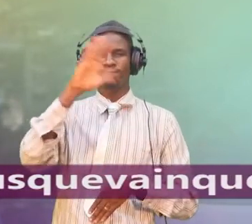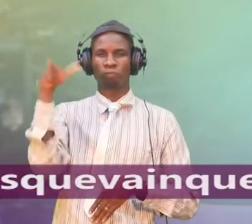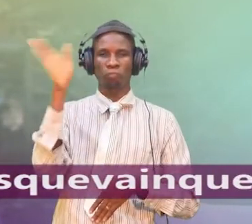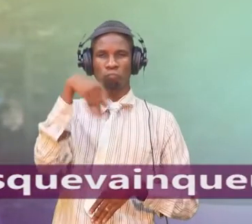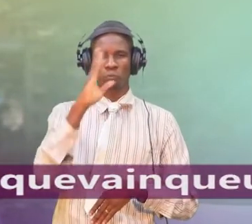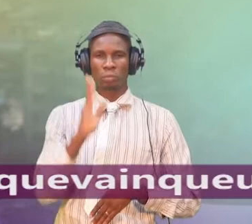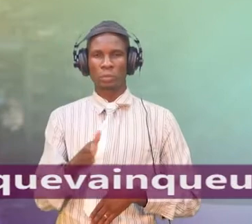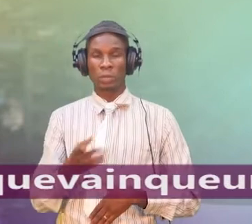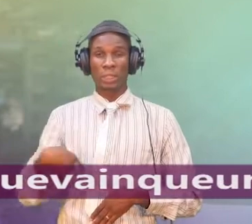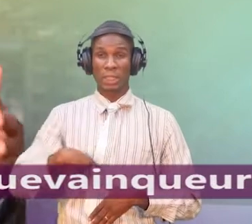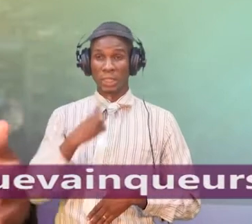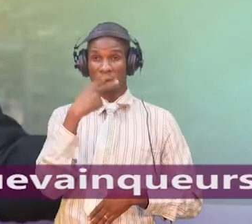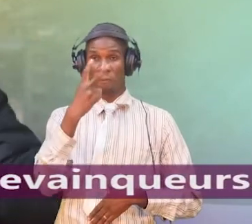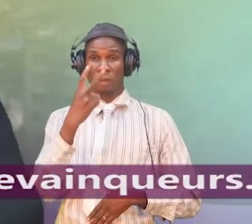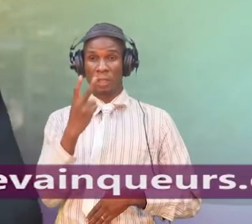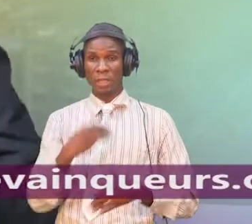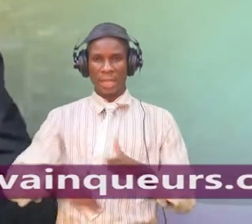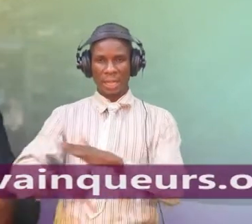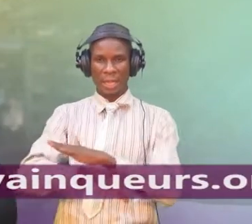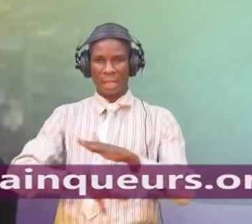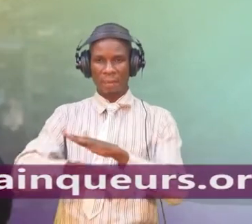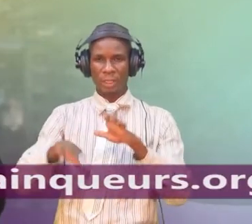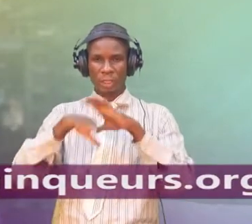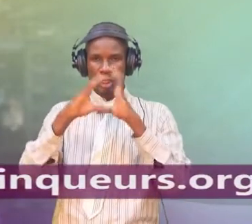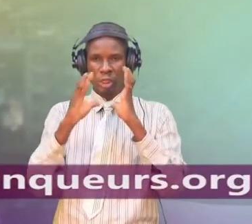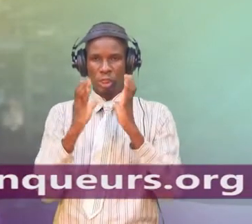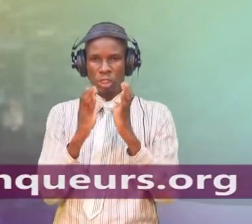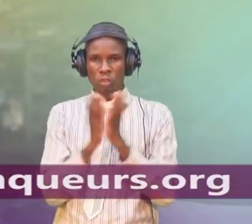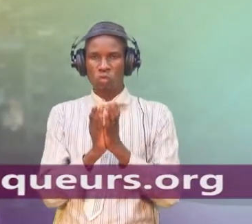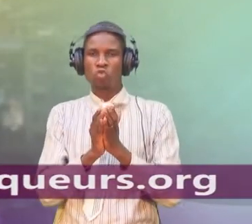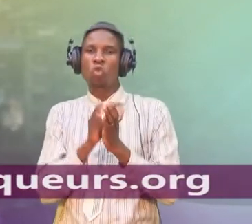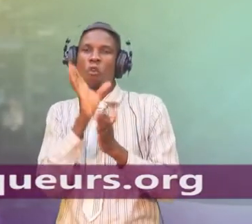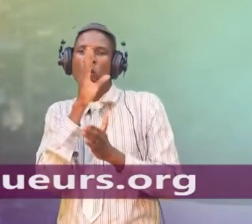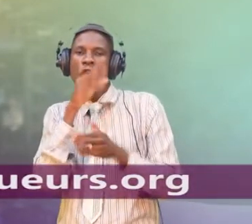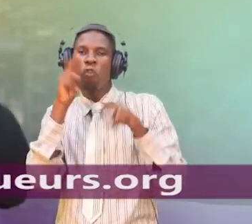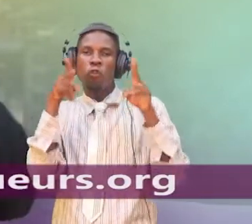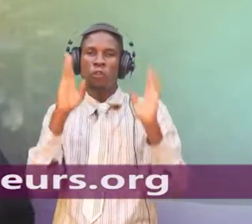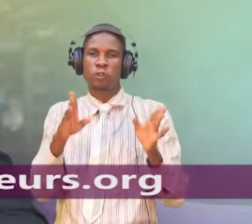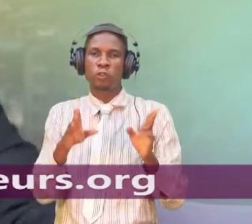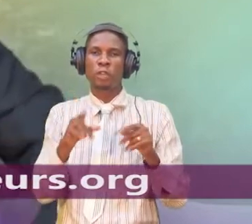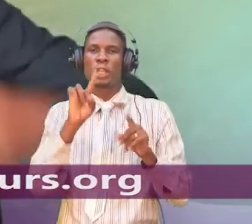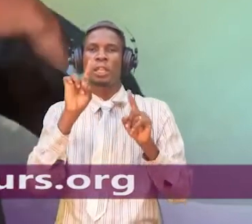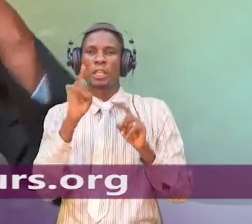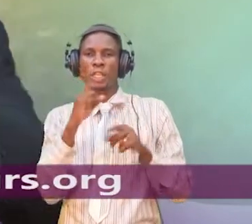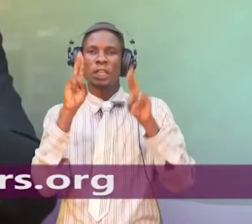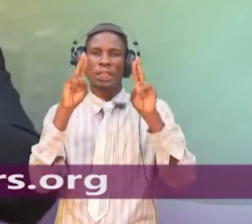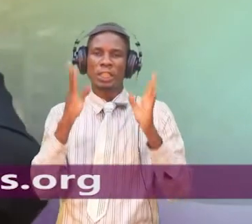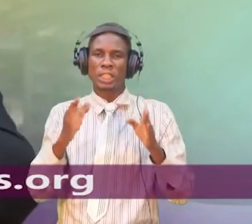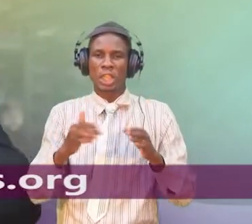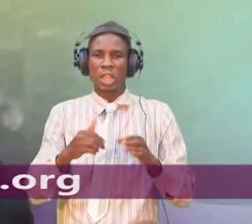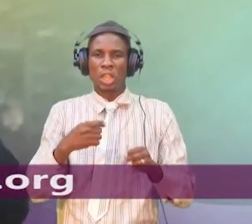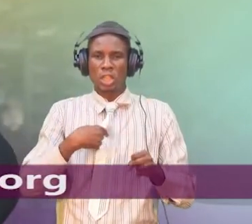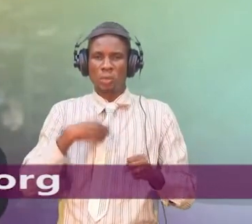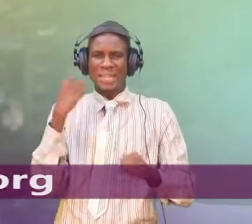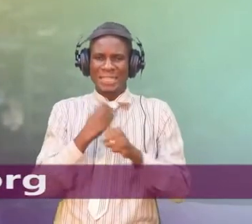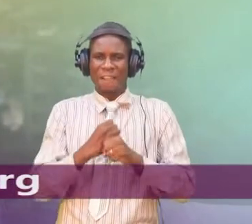na kokua lobiko. Ici nous voyons la base. Ah, tu vois comment on a si co bivande le penza et ensemble la nyonso à l'okuta. Où est-ce